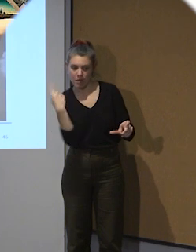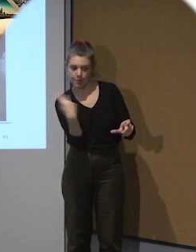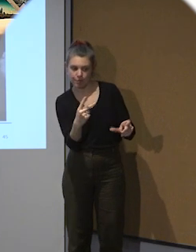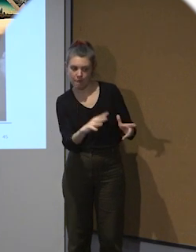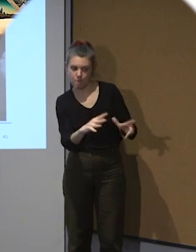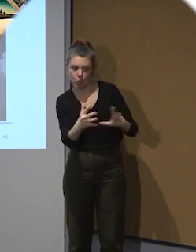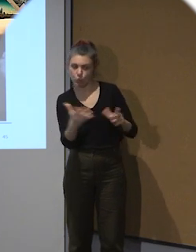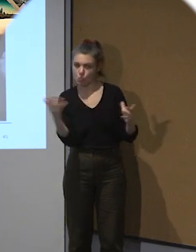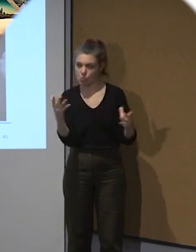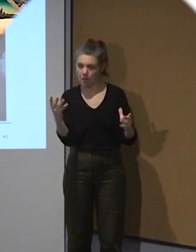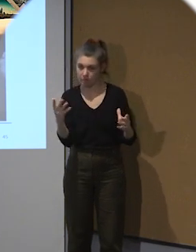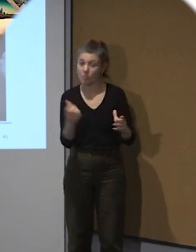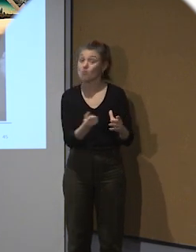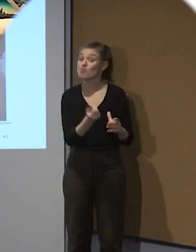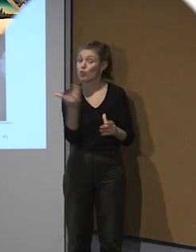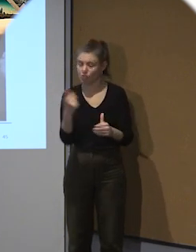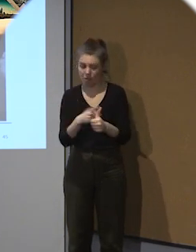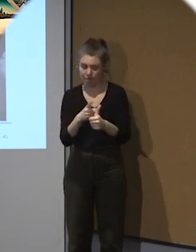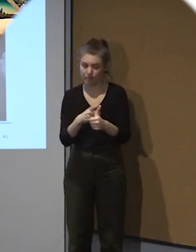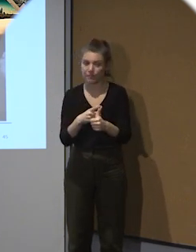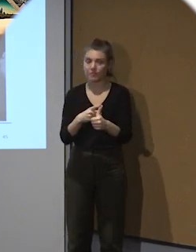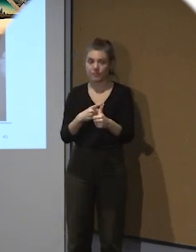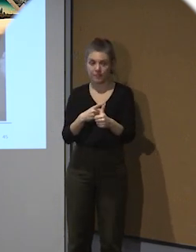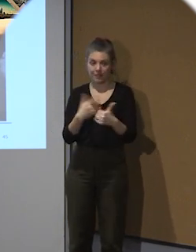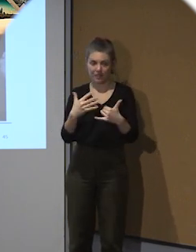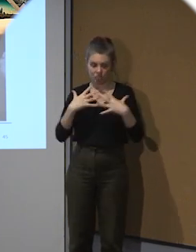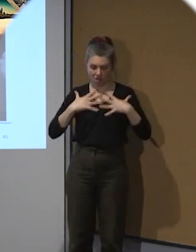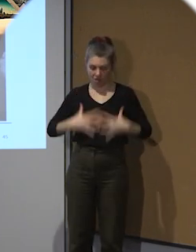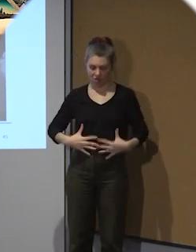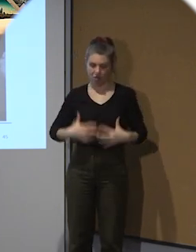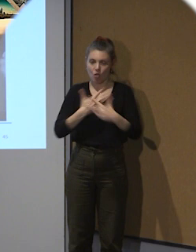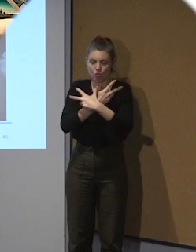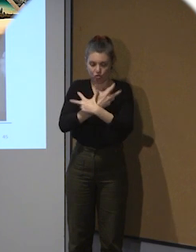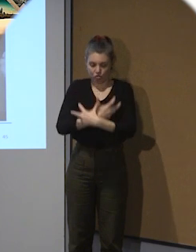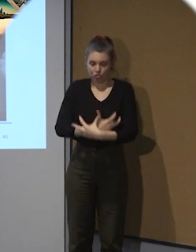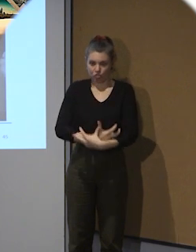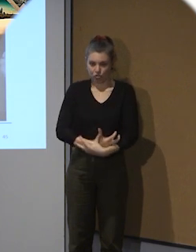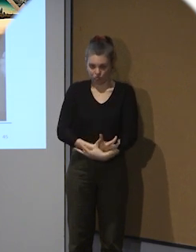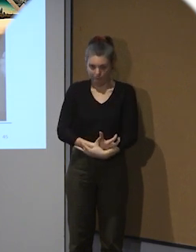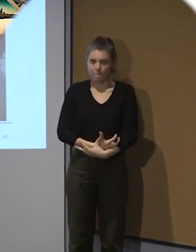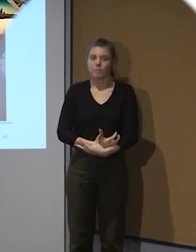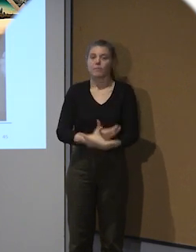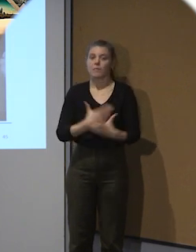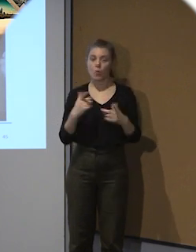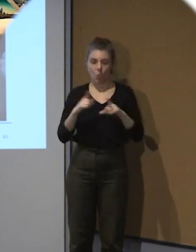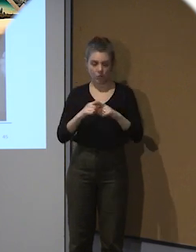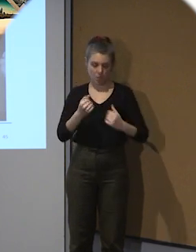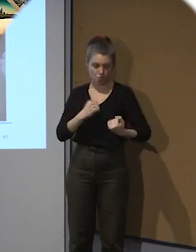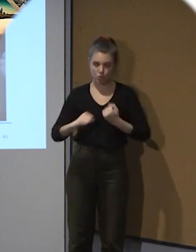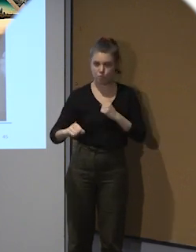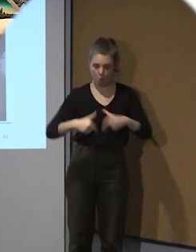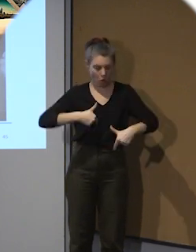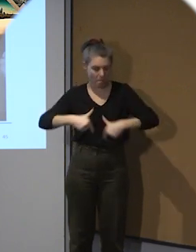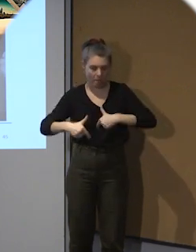plusieurs systèmes. Alors déjà, au niveau du système ostéo-musculaire, donc le système locomoteur, au niveau